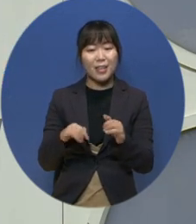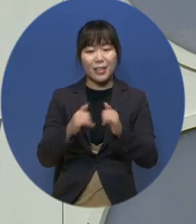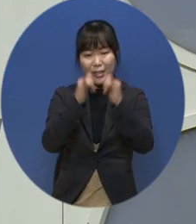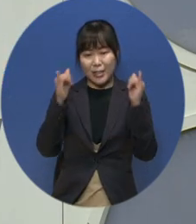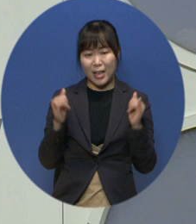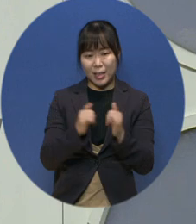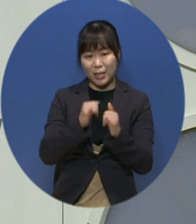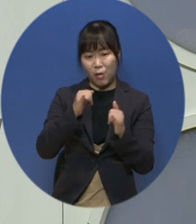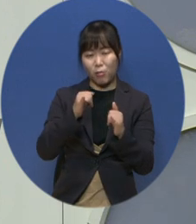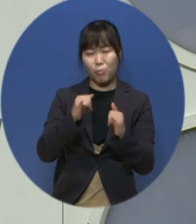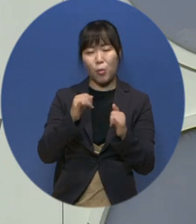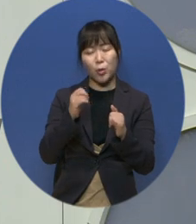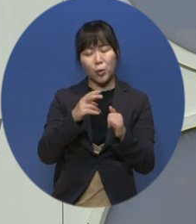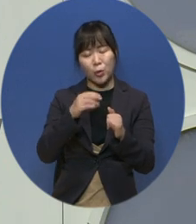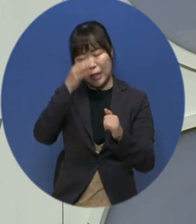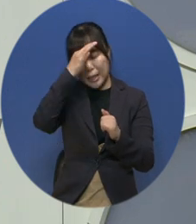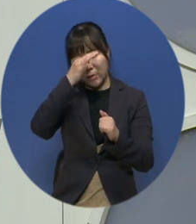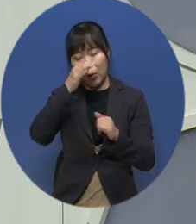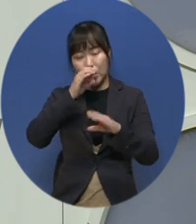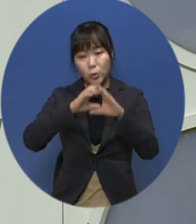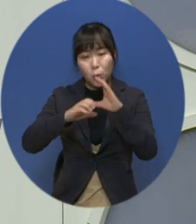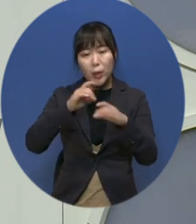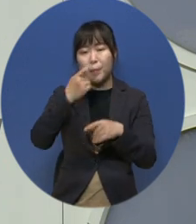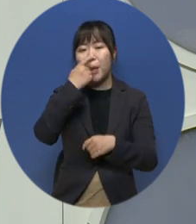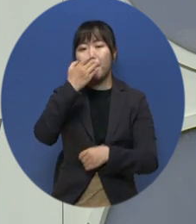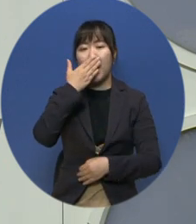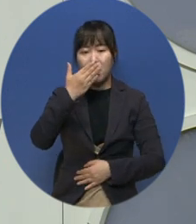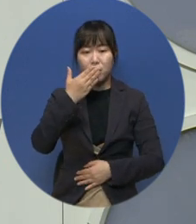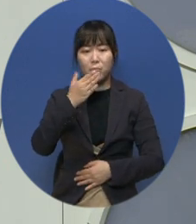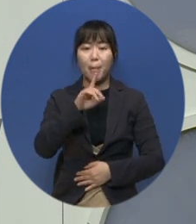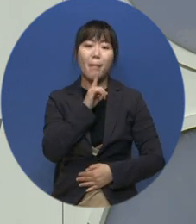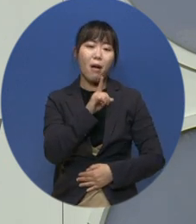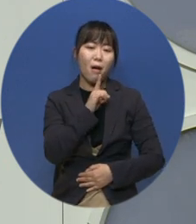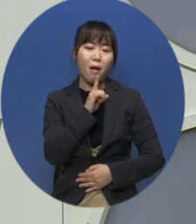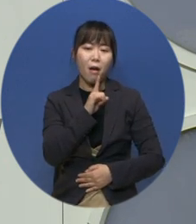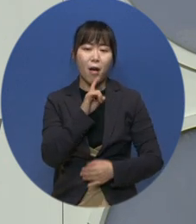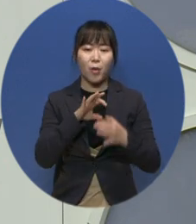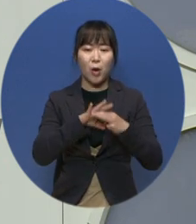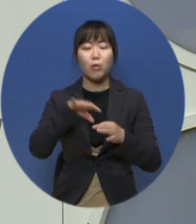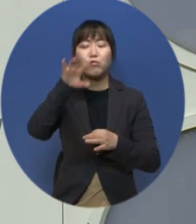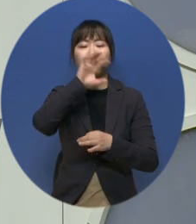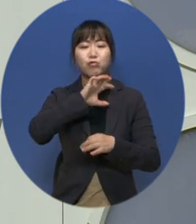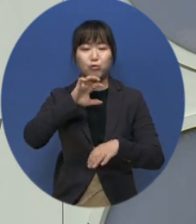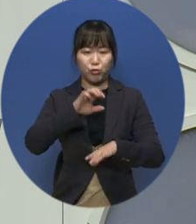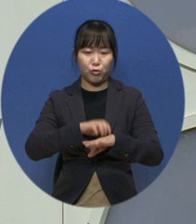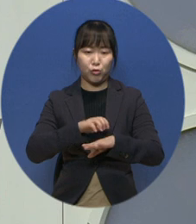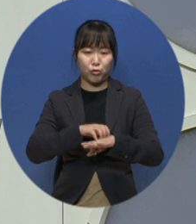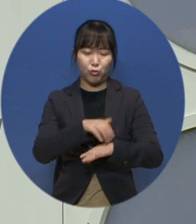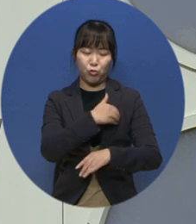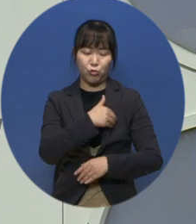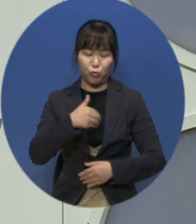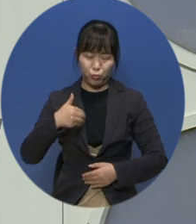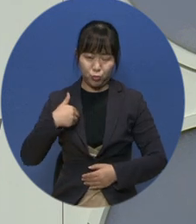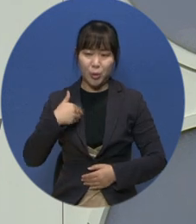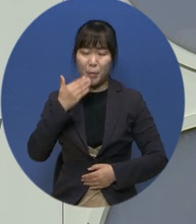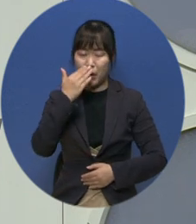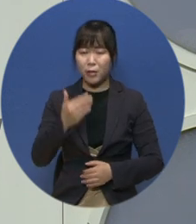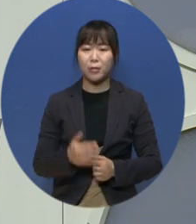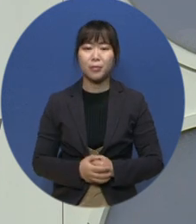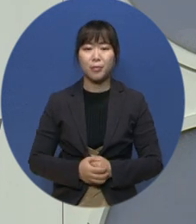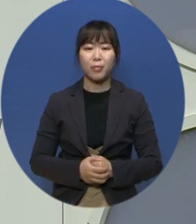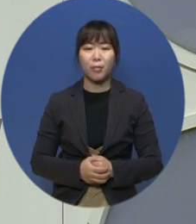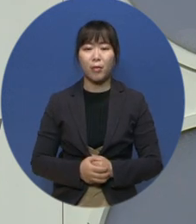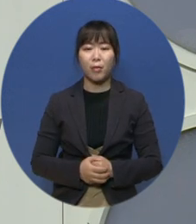사회적 기능, 사회적 소통을 배울 수도 있지만 이 스피치, 언어에 대한 훈련을 또 충분히 할 수 있단 말이에요.